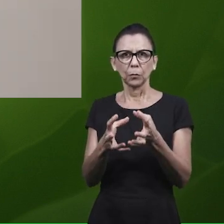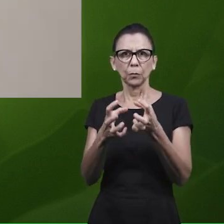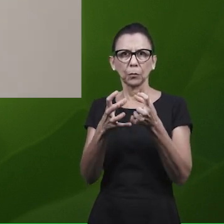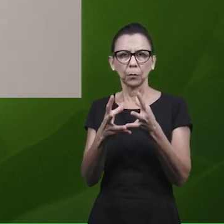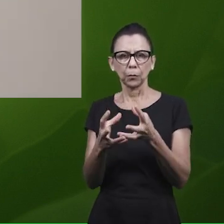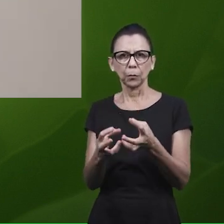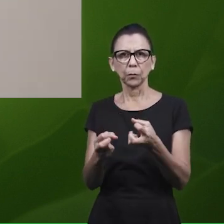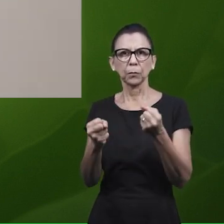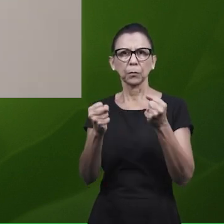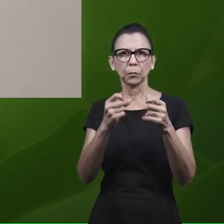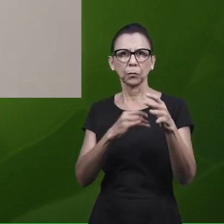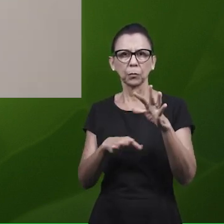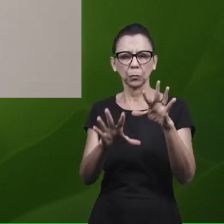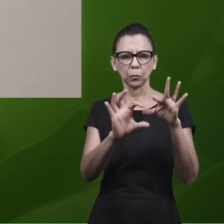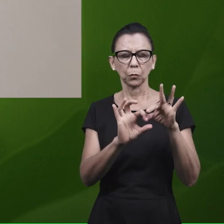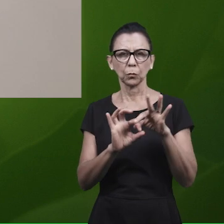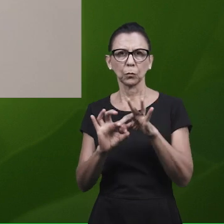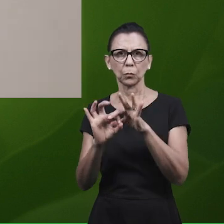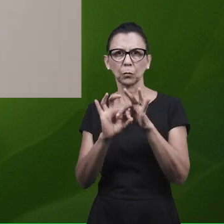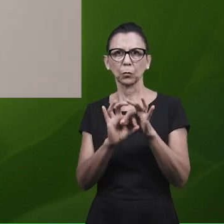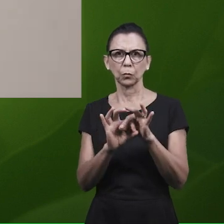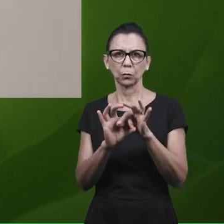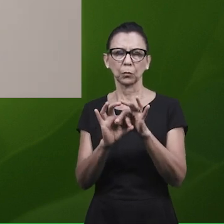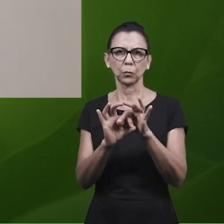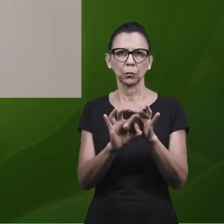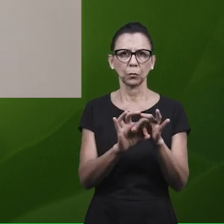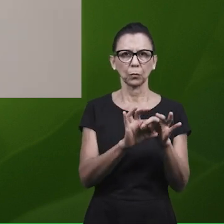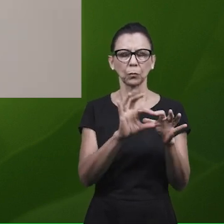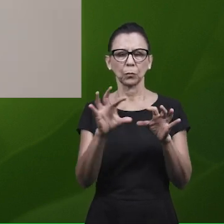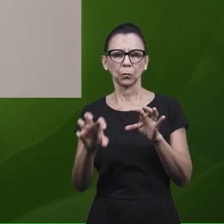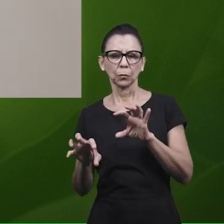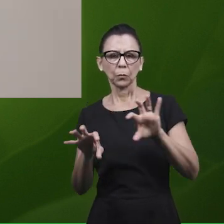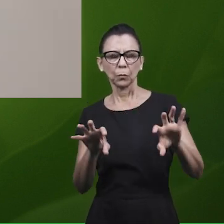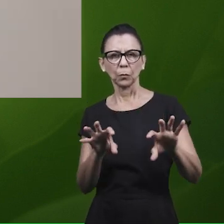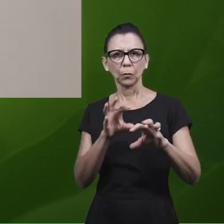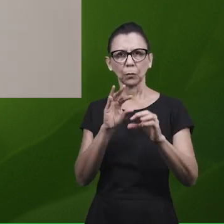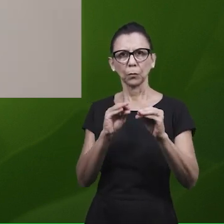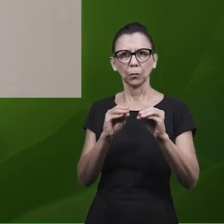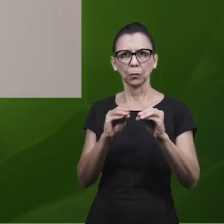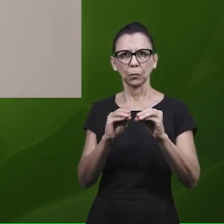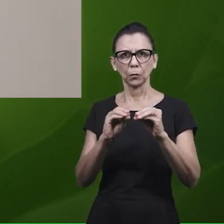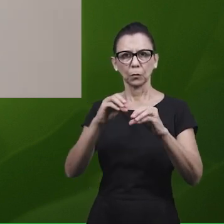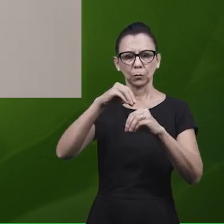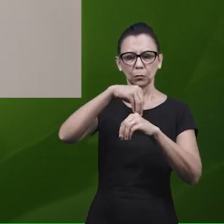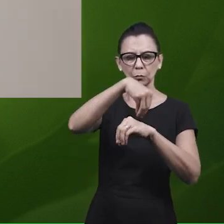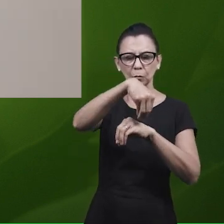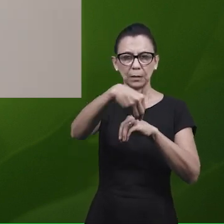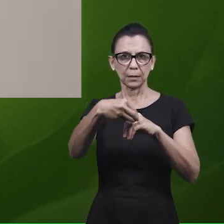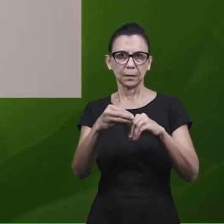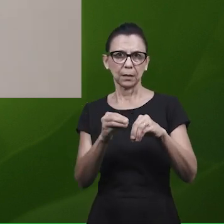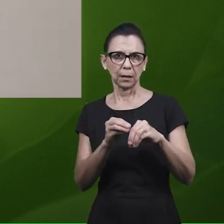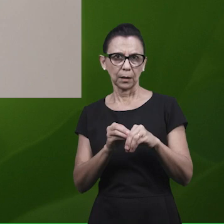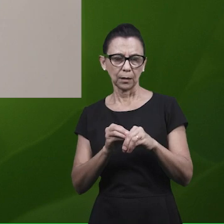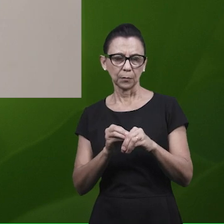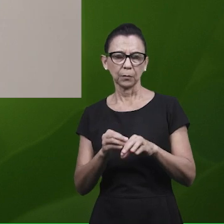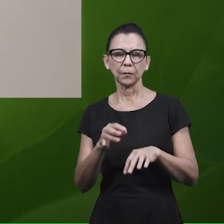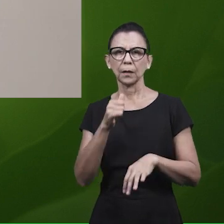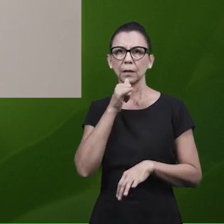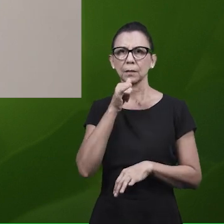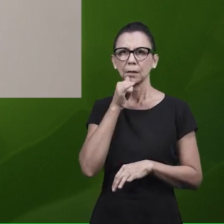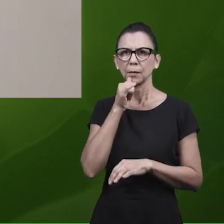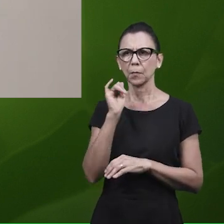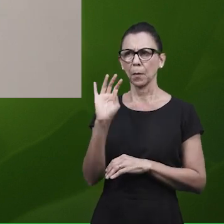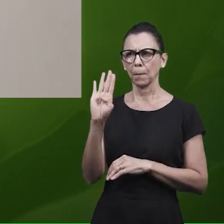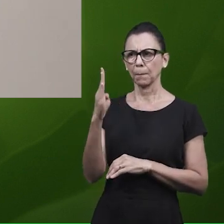qui font la communication ou liaison entre deux corps. Dans le contexte